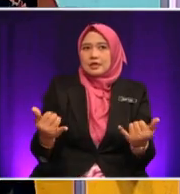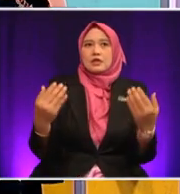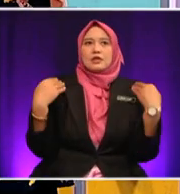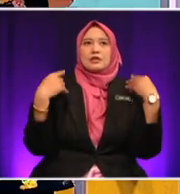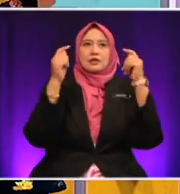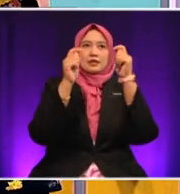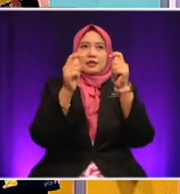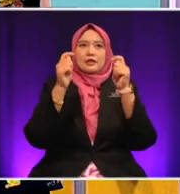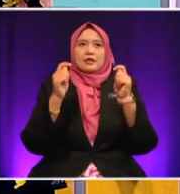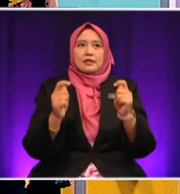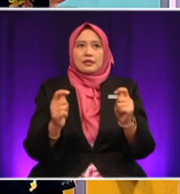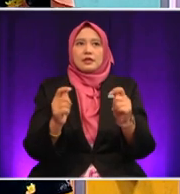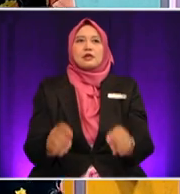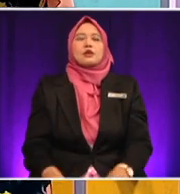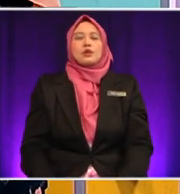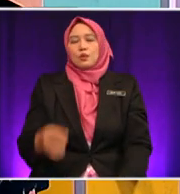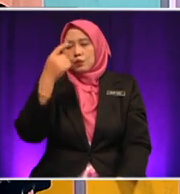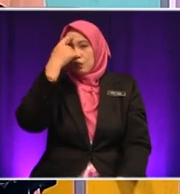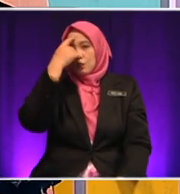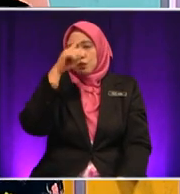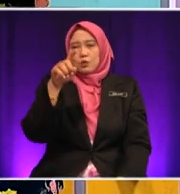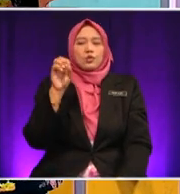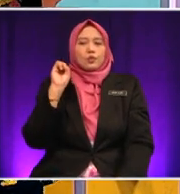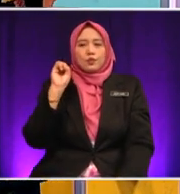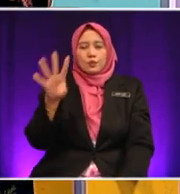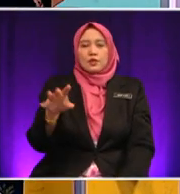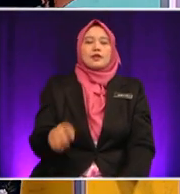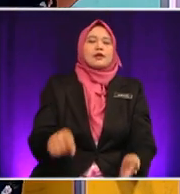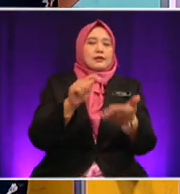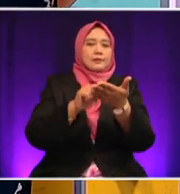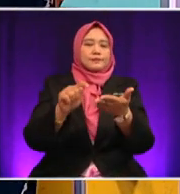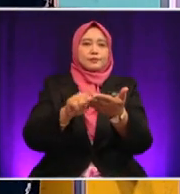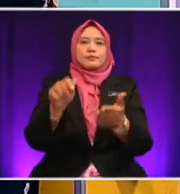dan tekniknya Sule yaitu kita Panggil teknik